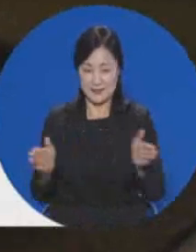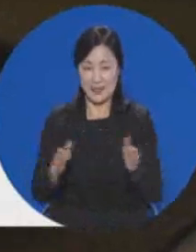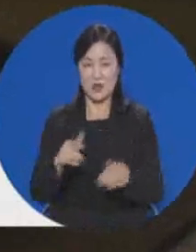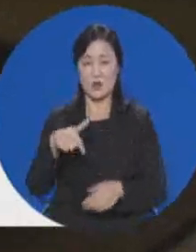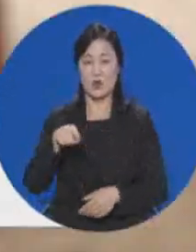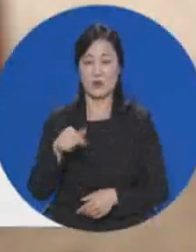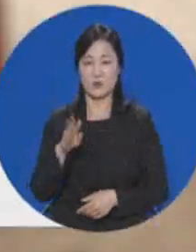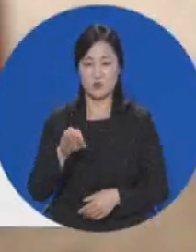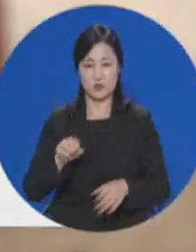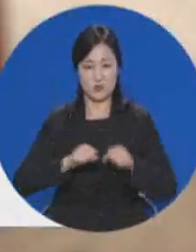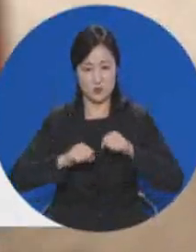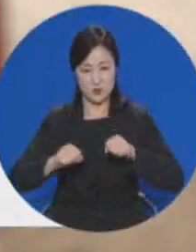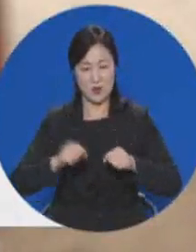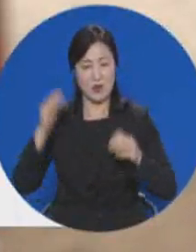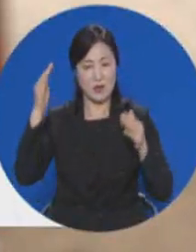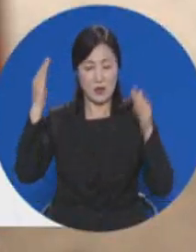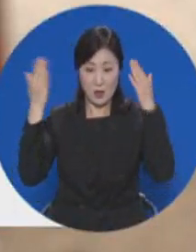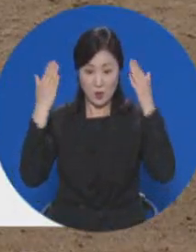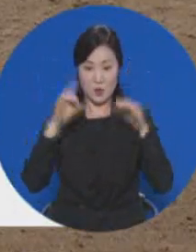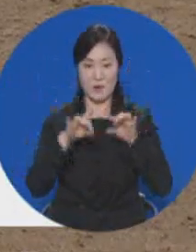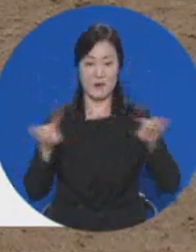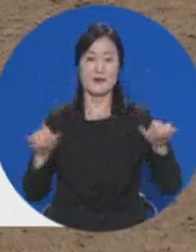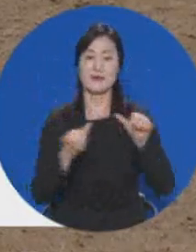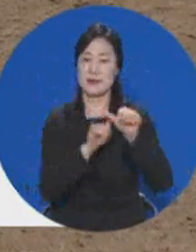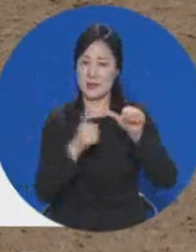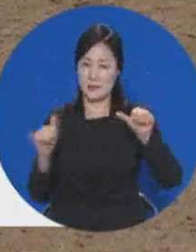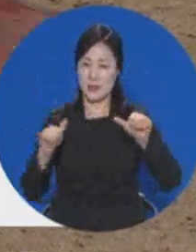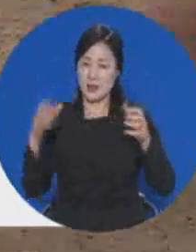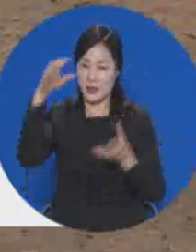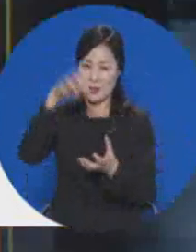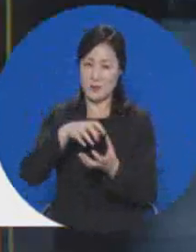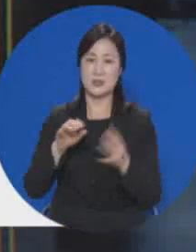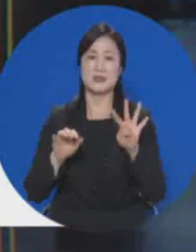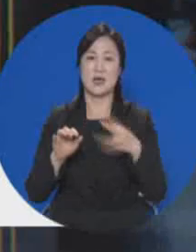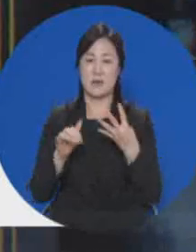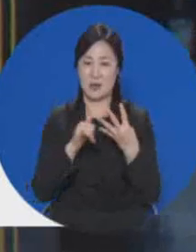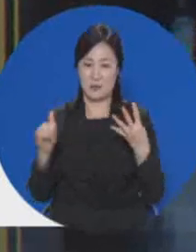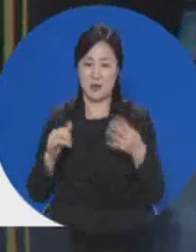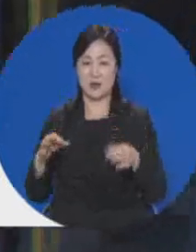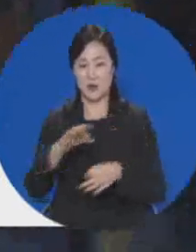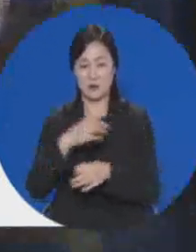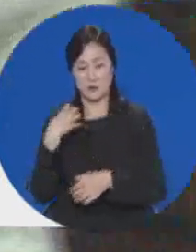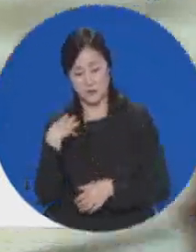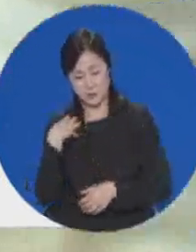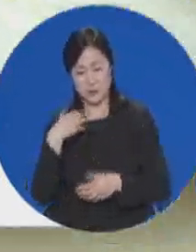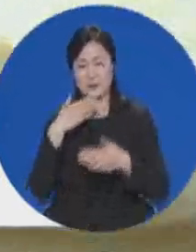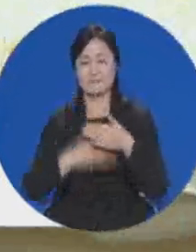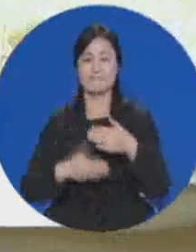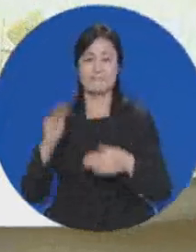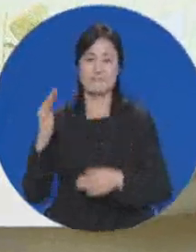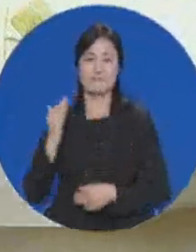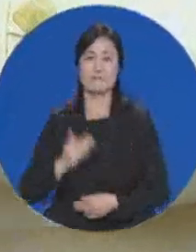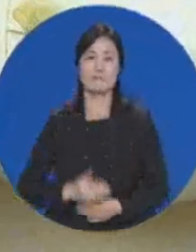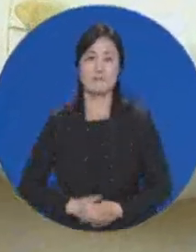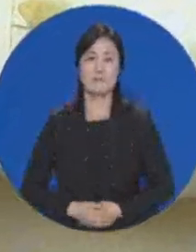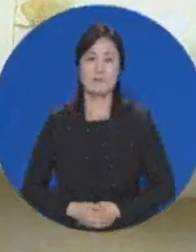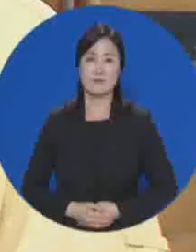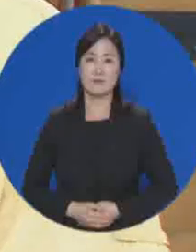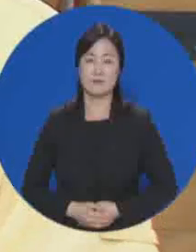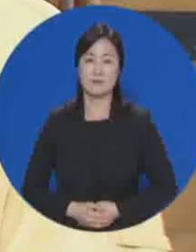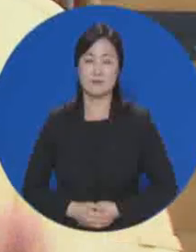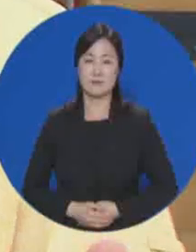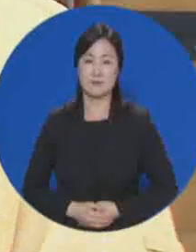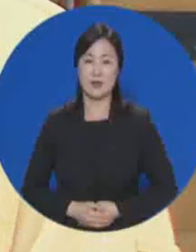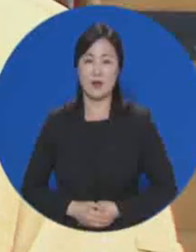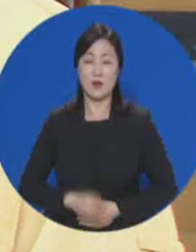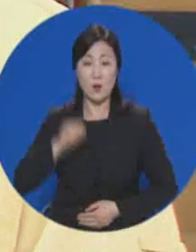권분운동을 통해 학교마다 5명씩 모두 400여 명의 학생이 경제적 부담을 조금이나마 덜 것으로 보입니다. 이런